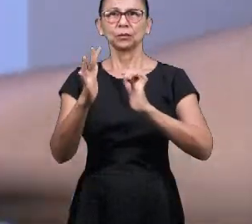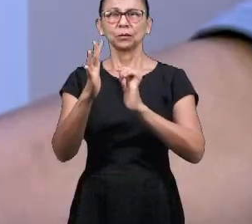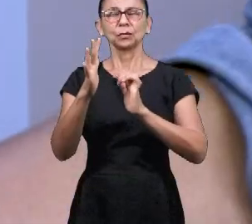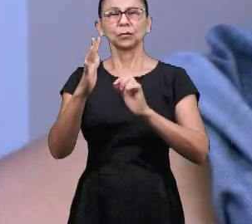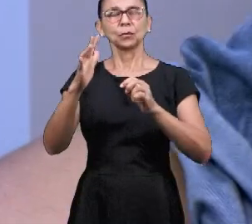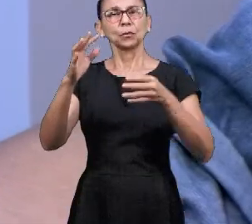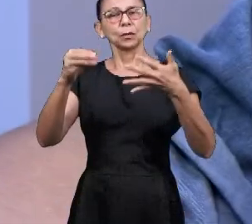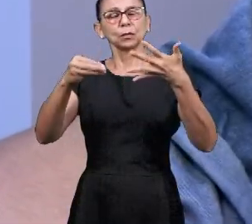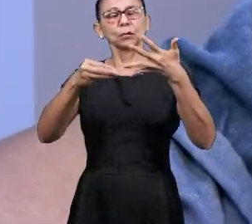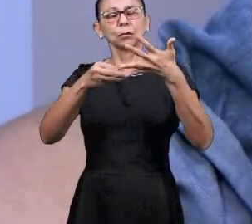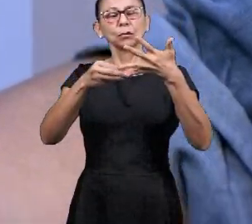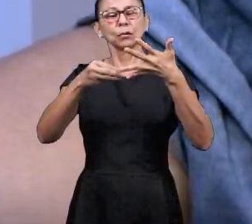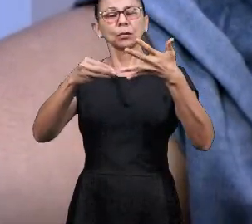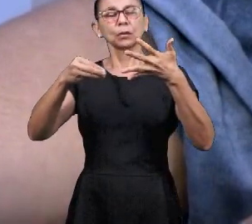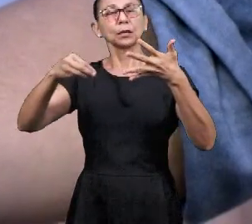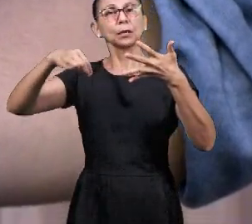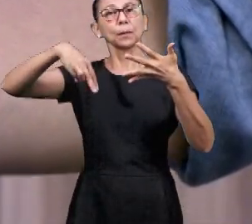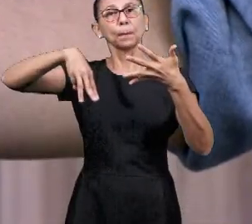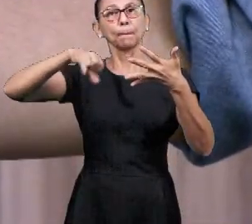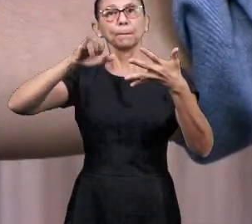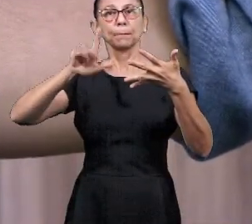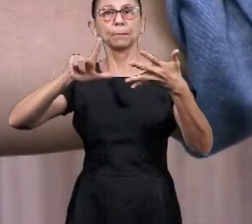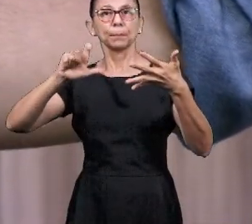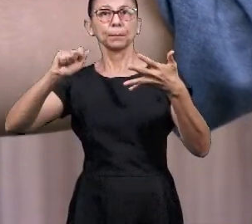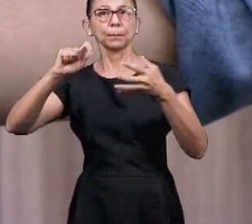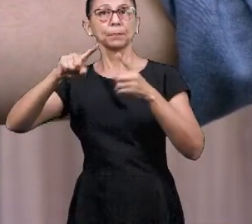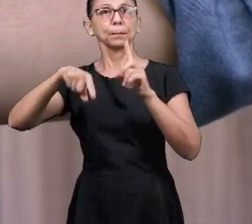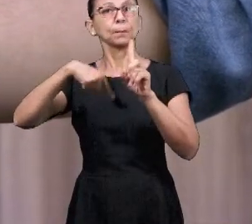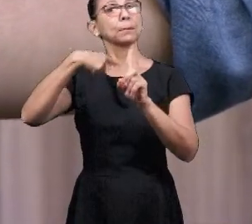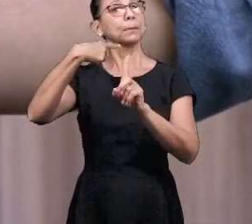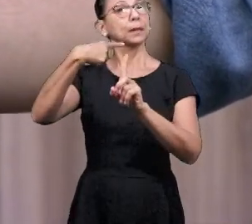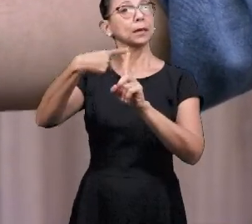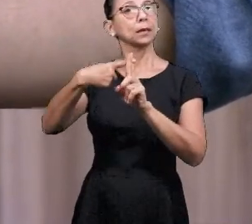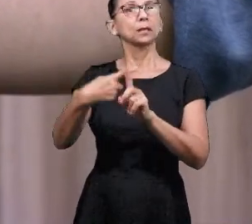La majeur. Encore une fois, nous allons